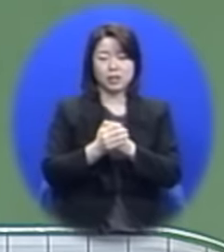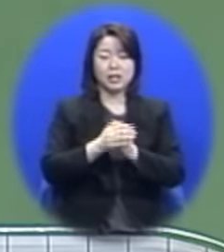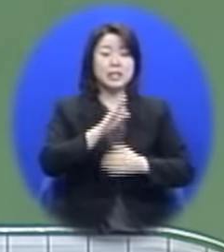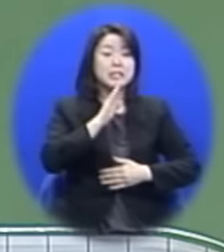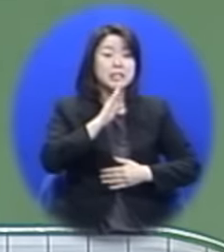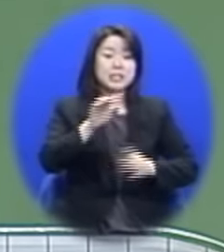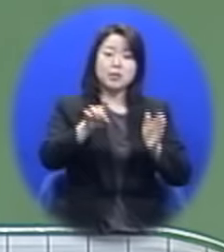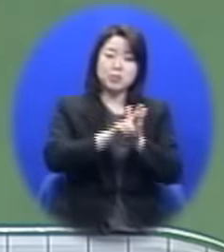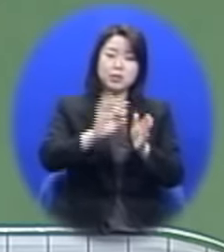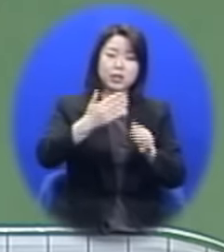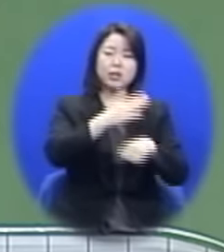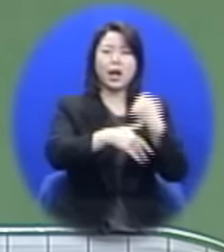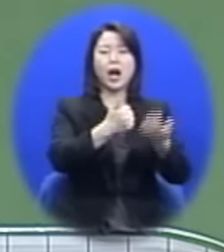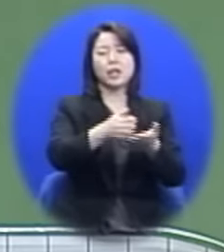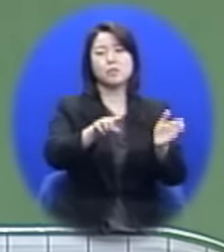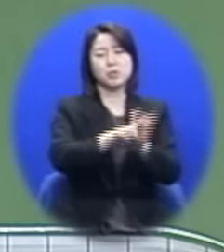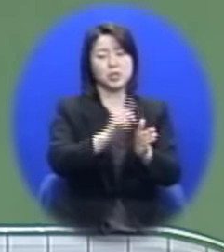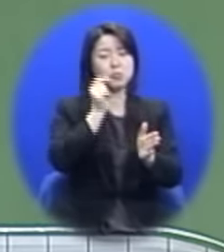않으니까 그런 거죠.